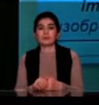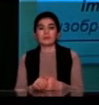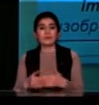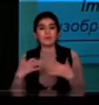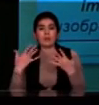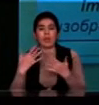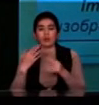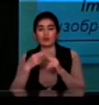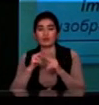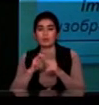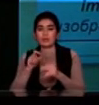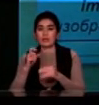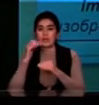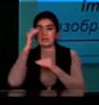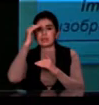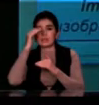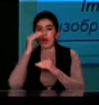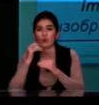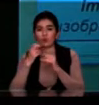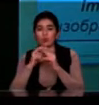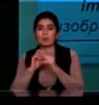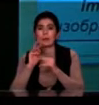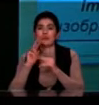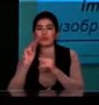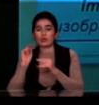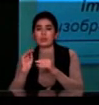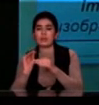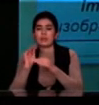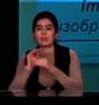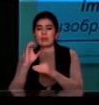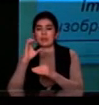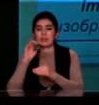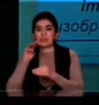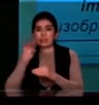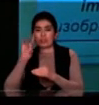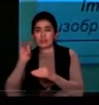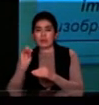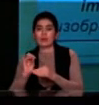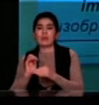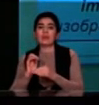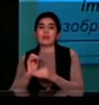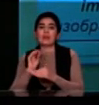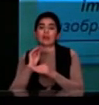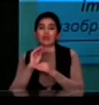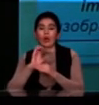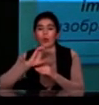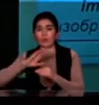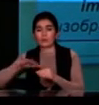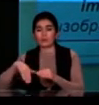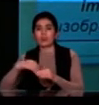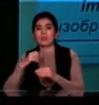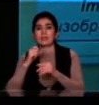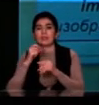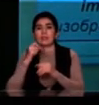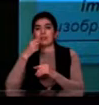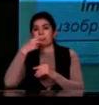такую строку img, затем добавляется атрибут src, и после знака «равно»